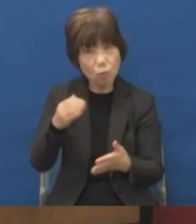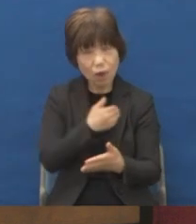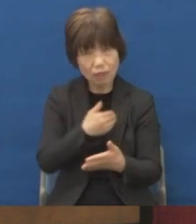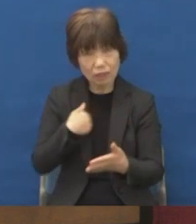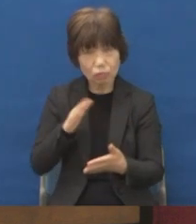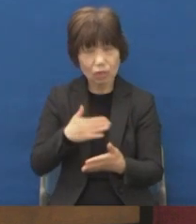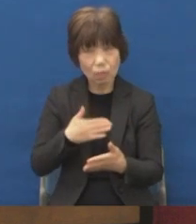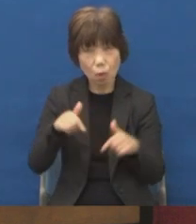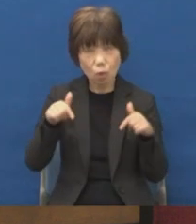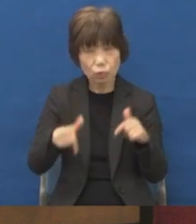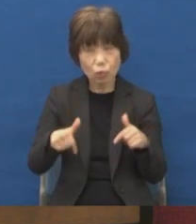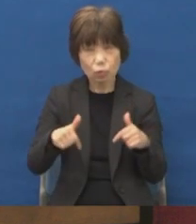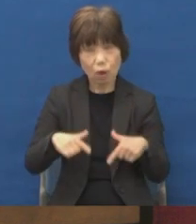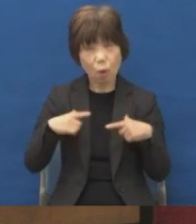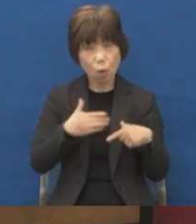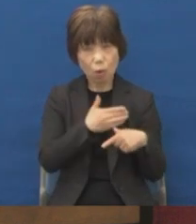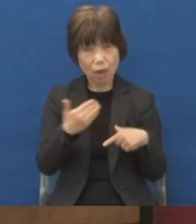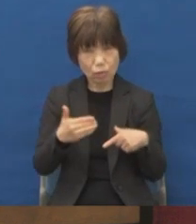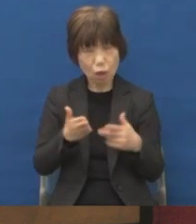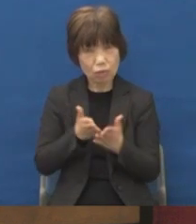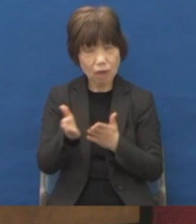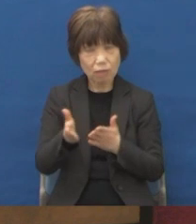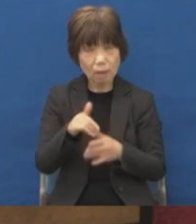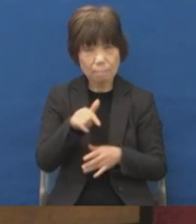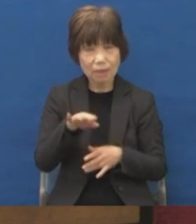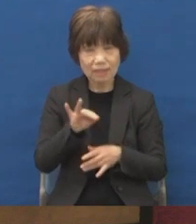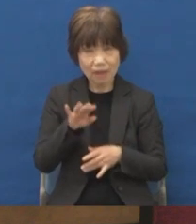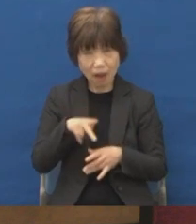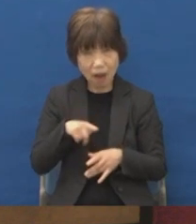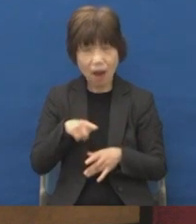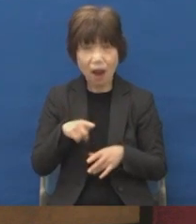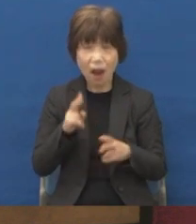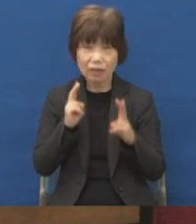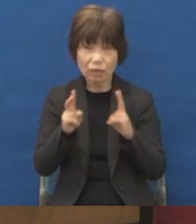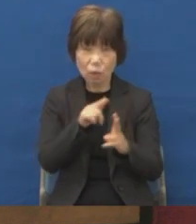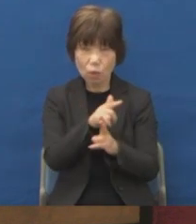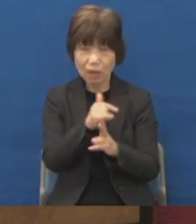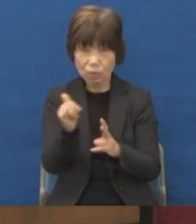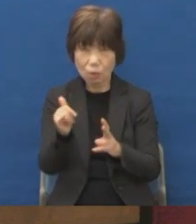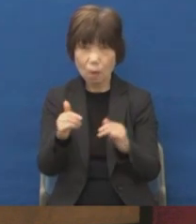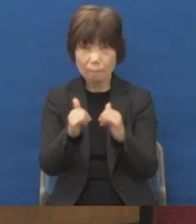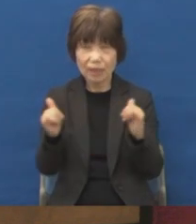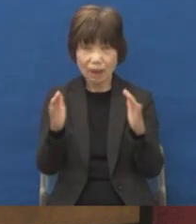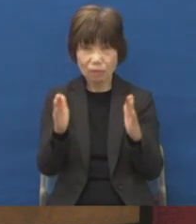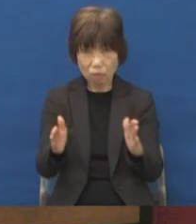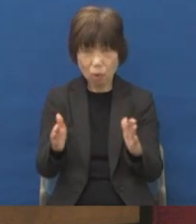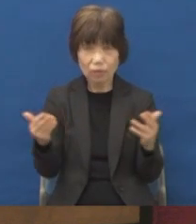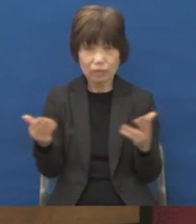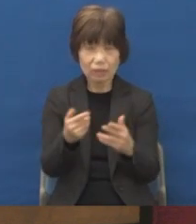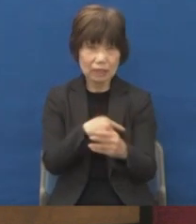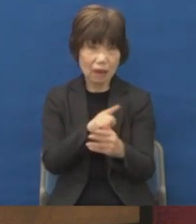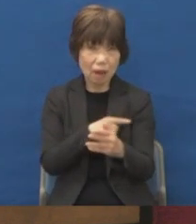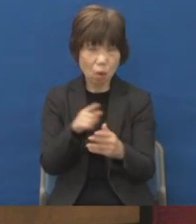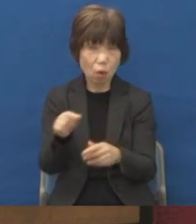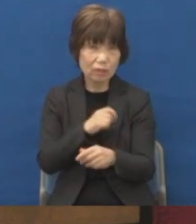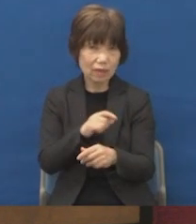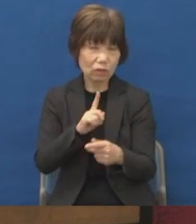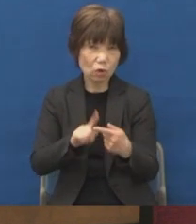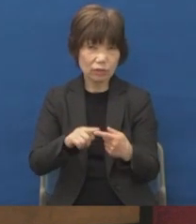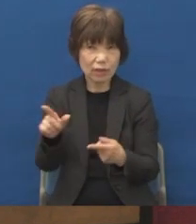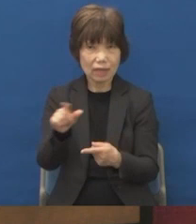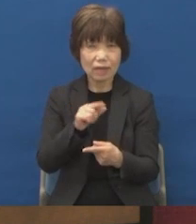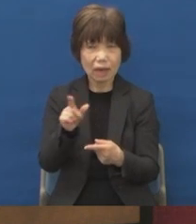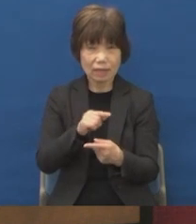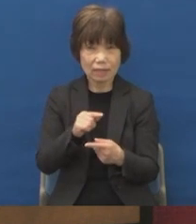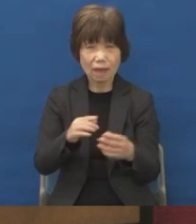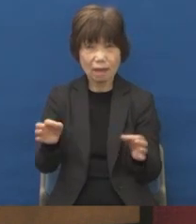都が誇るスタートアップベンチャー企業をはじめとする民間の力を積極的に生かし、経営改善につなげていくべき